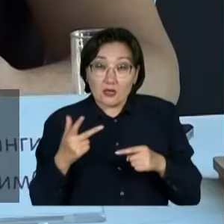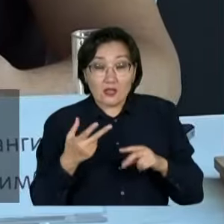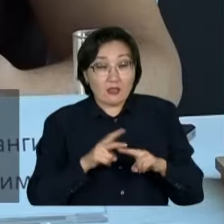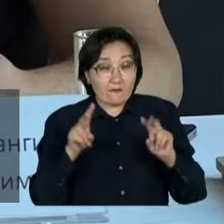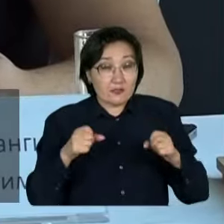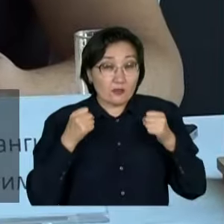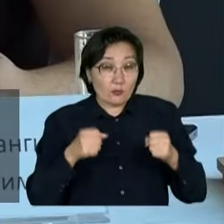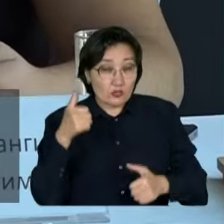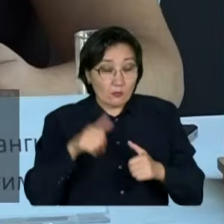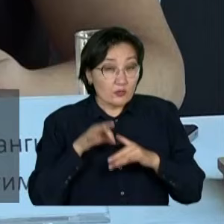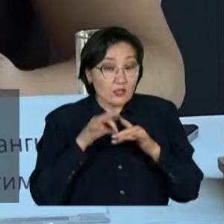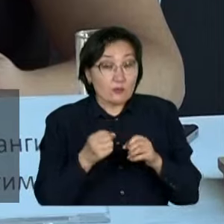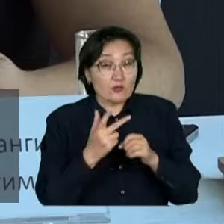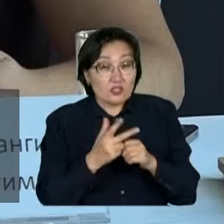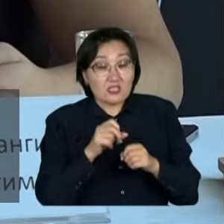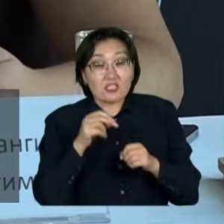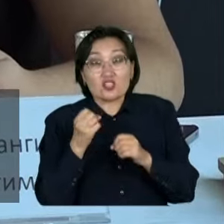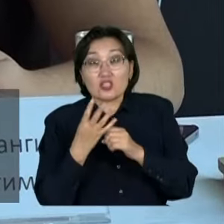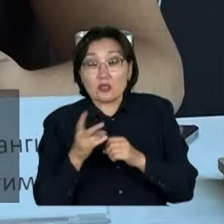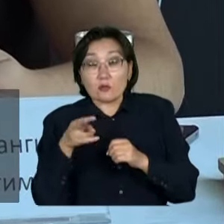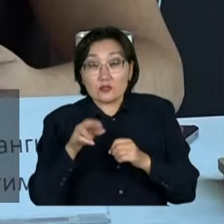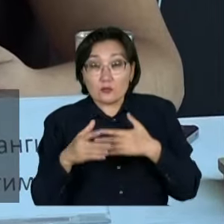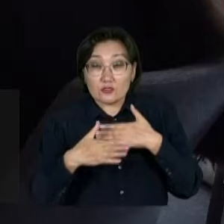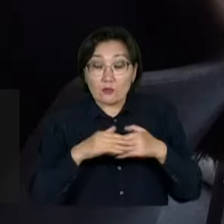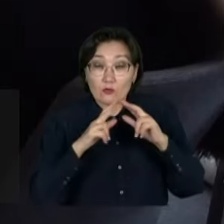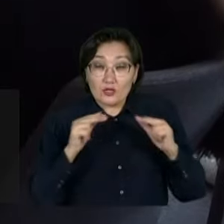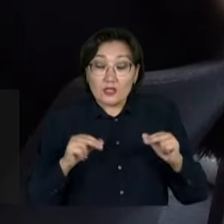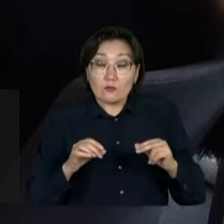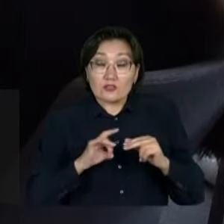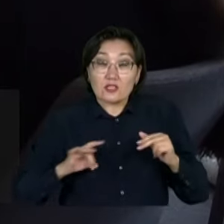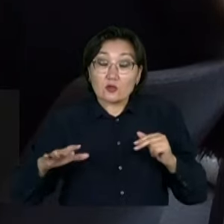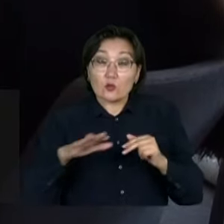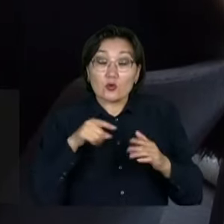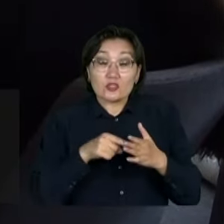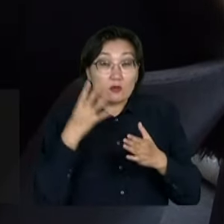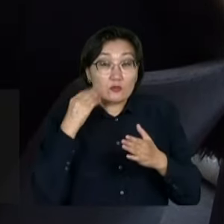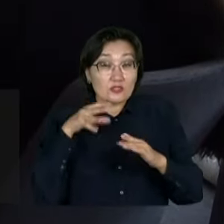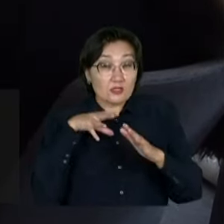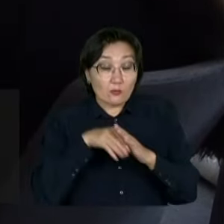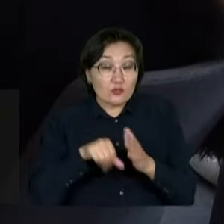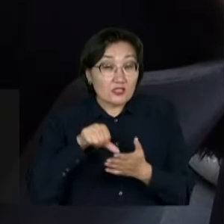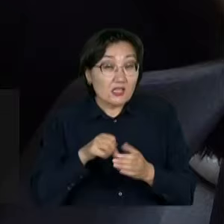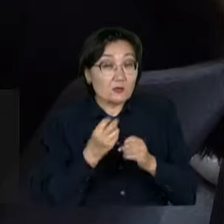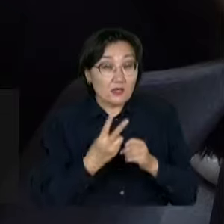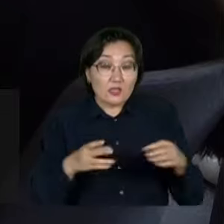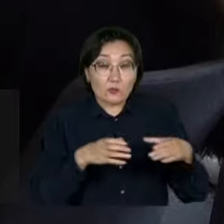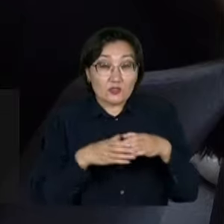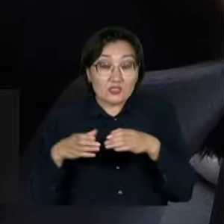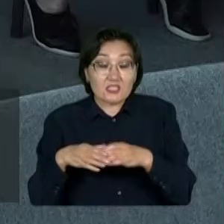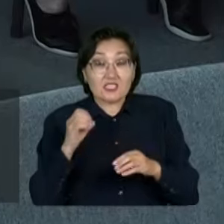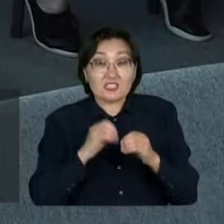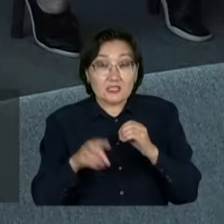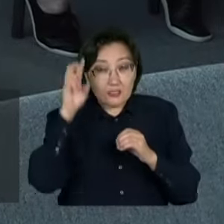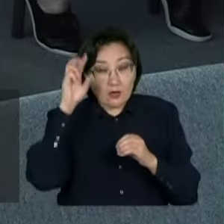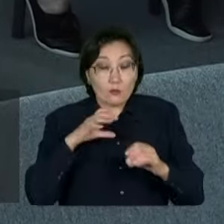спорта. Состязание пройдет 13 и 14 июля возле Дворца Республики в Алматы. В нем примут участие 12 команд из 10